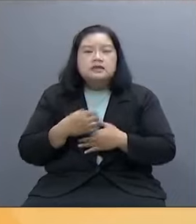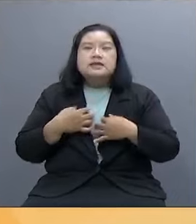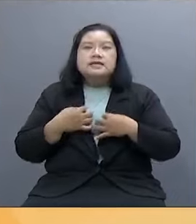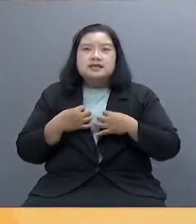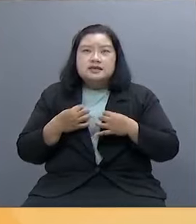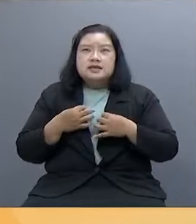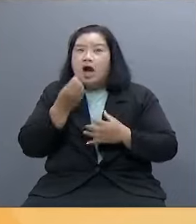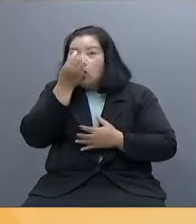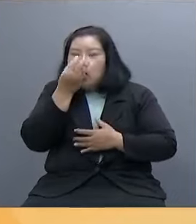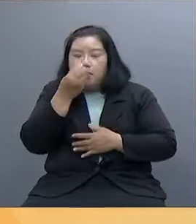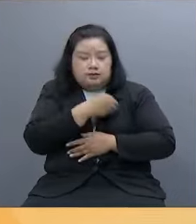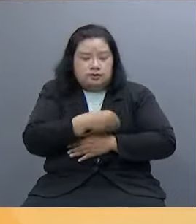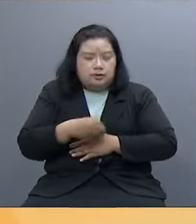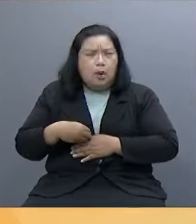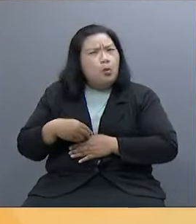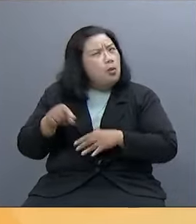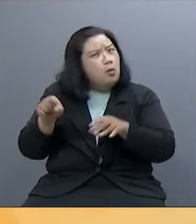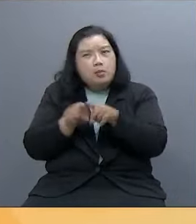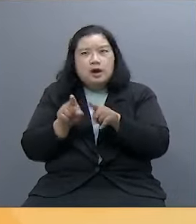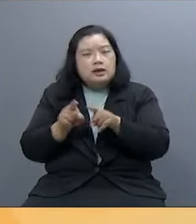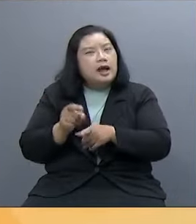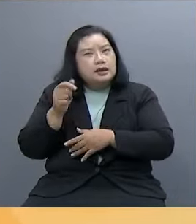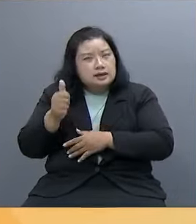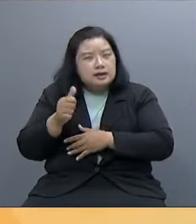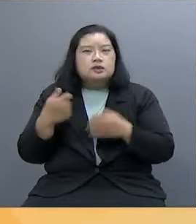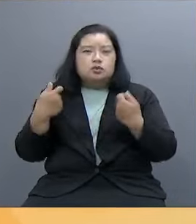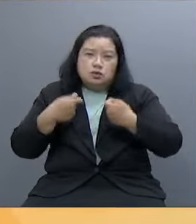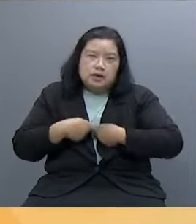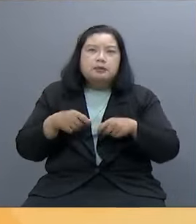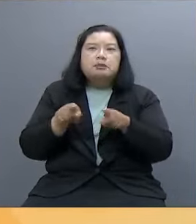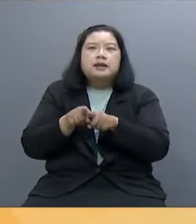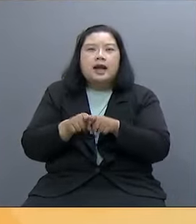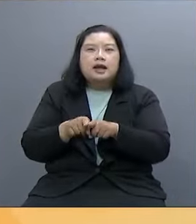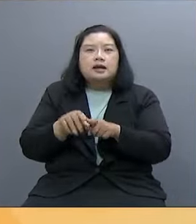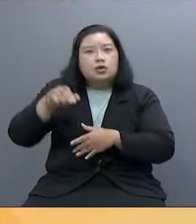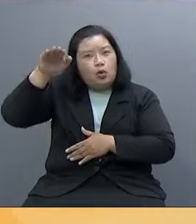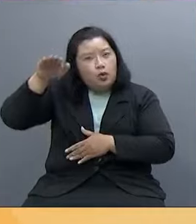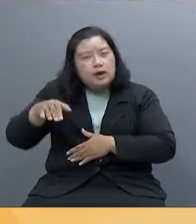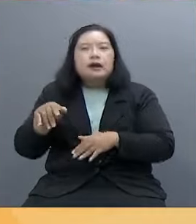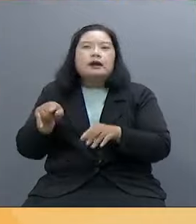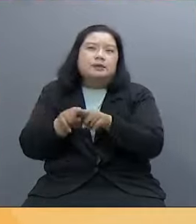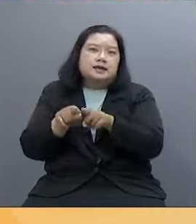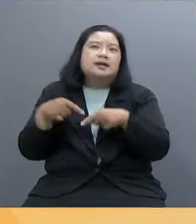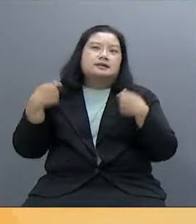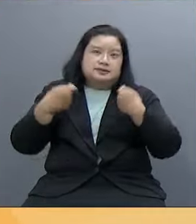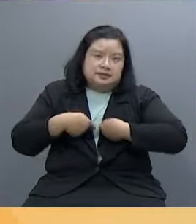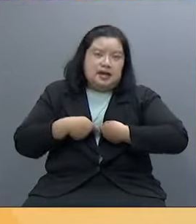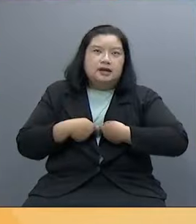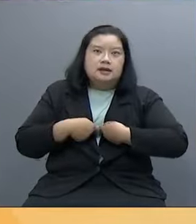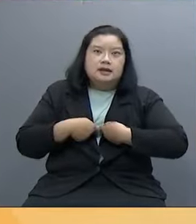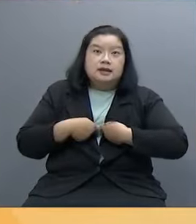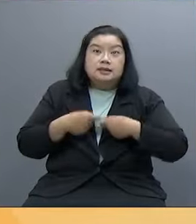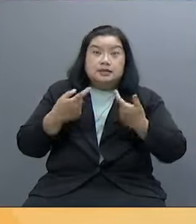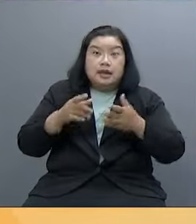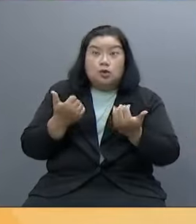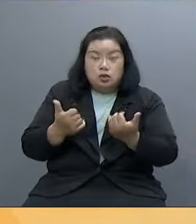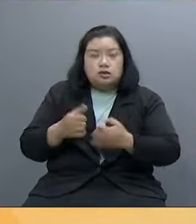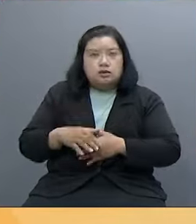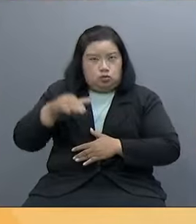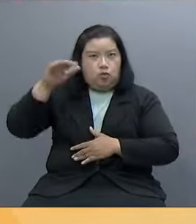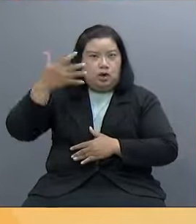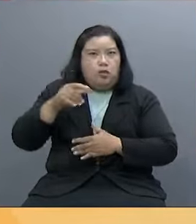ดอกทุกคนต้องใส่เสื้อลายดอกกลับบ้านแล้วก็เด็กๆเนี่ยเขาก็จะไปรดน้ำดำหัวผู้ใหญ่แต่ว่าเดี๋ยวนี้ผู้ใหญ่เขาก็มีความแบบปรับตัวตามยุคตามสมัย